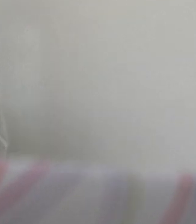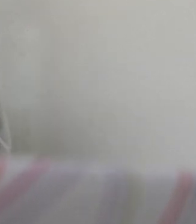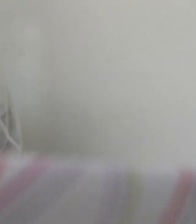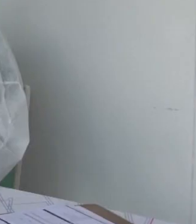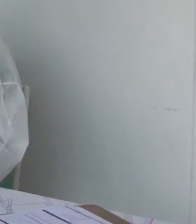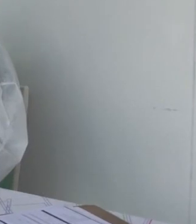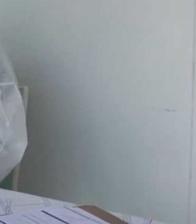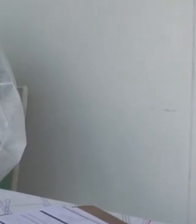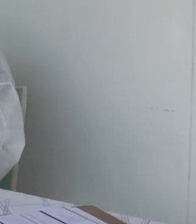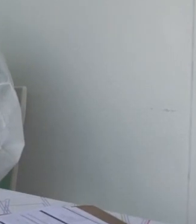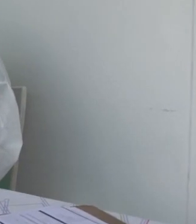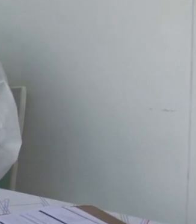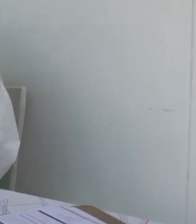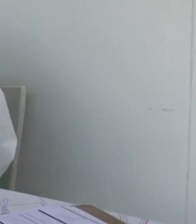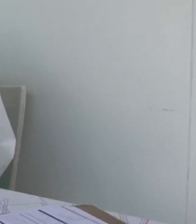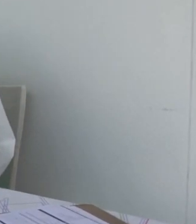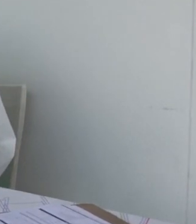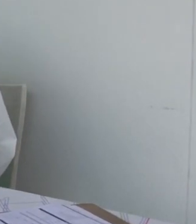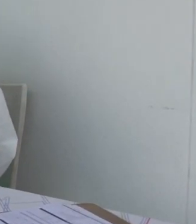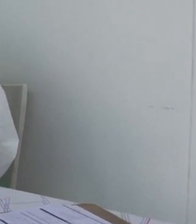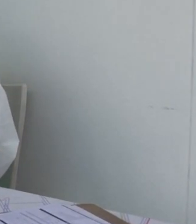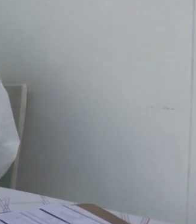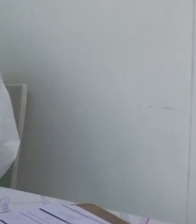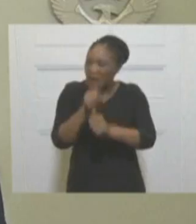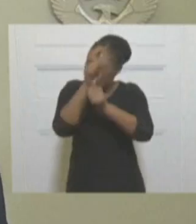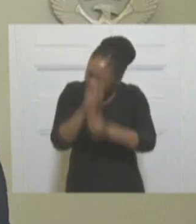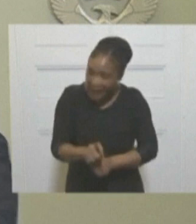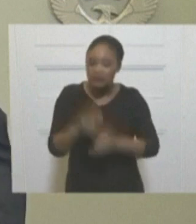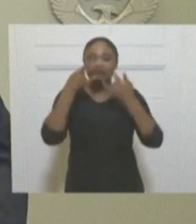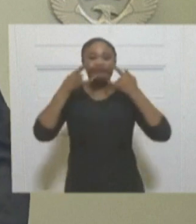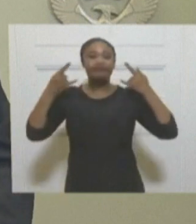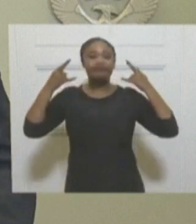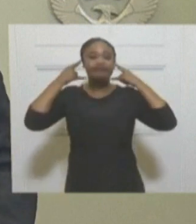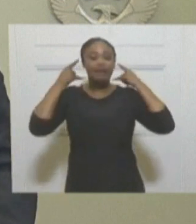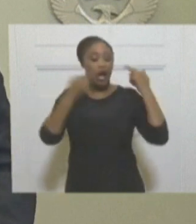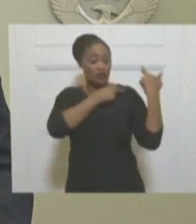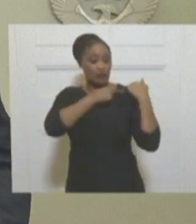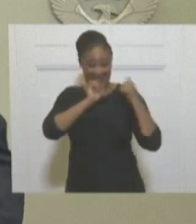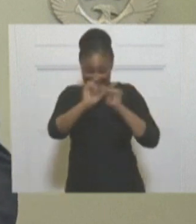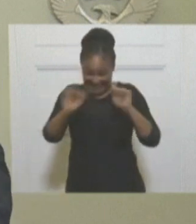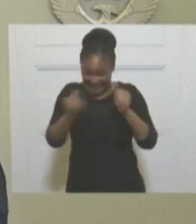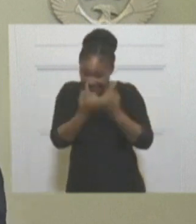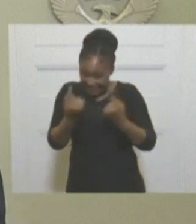il paese quando in sudafrica è stata scoperta una nuova variante del virus simile a quella britannica